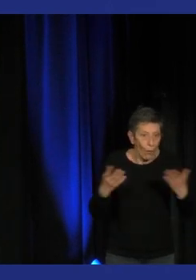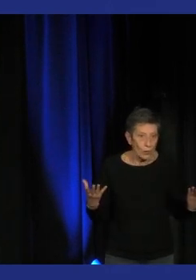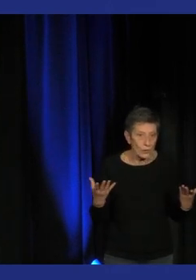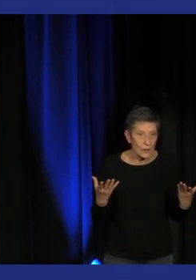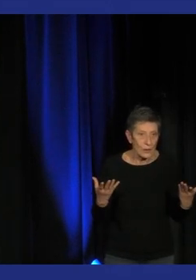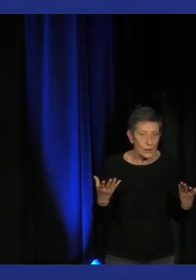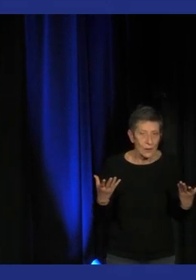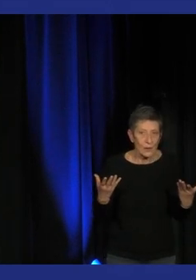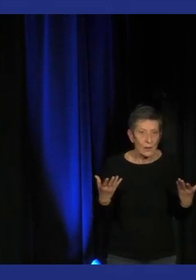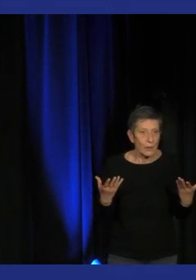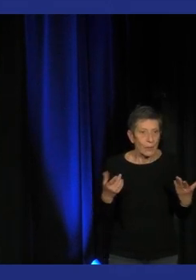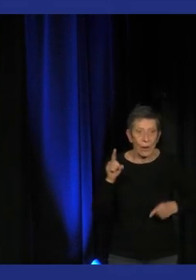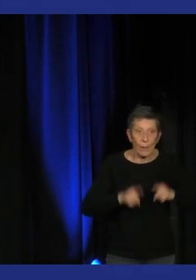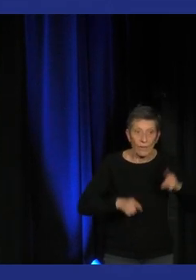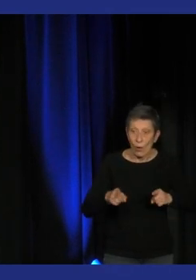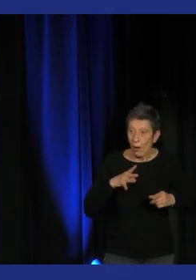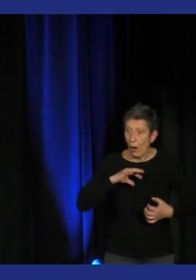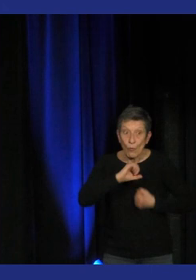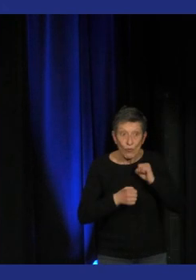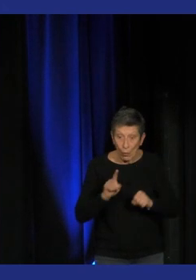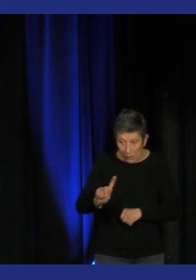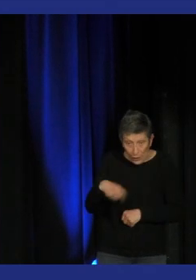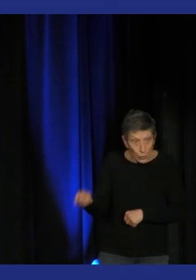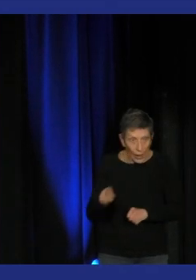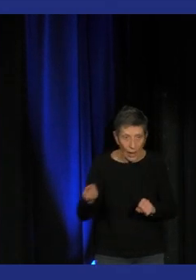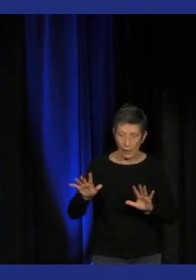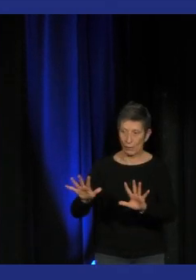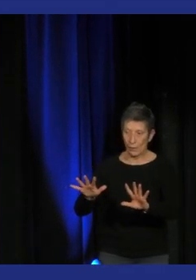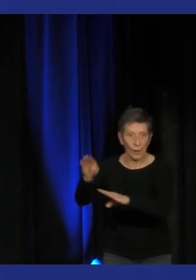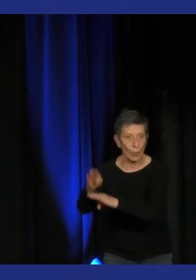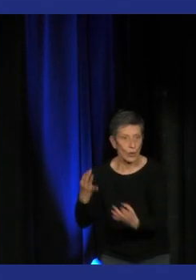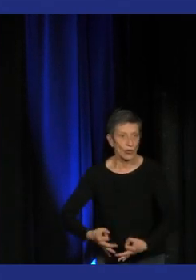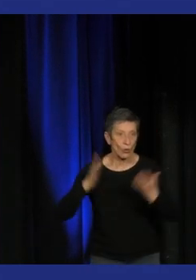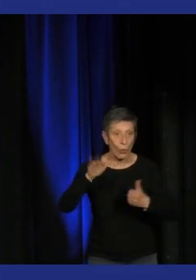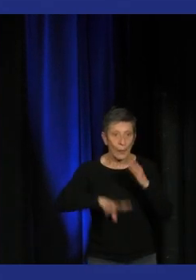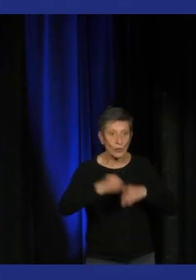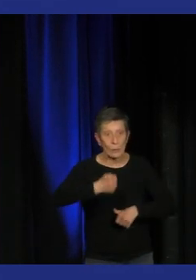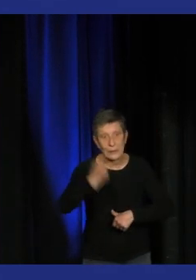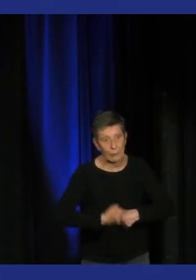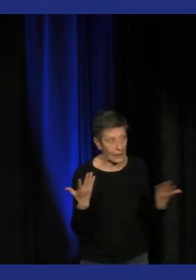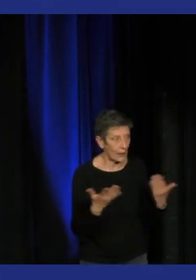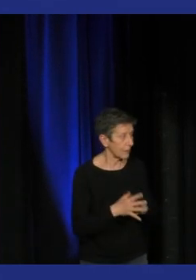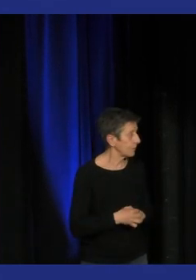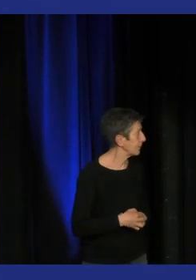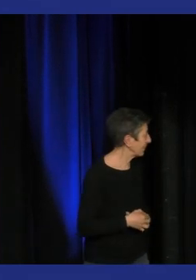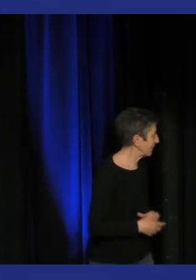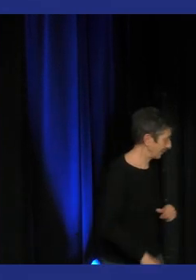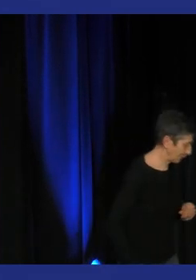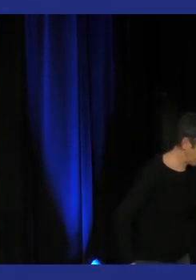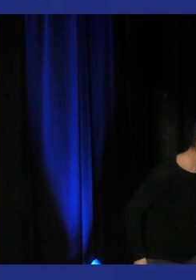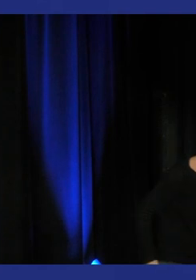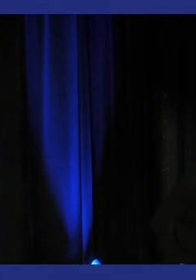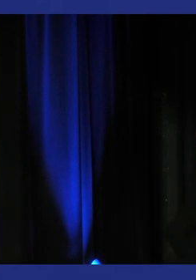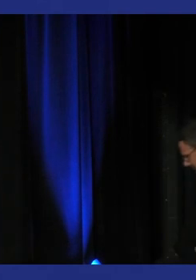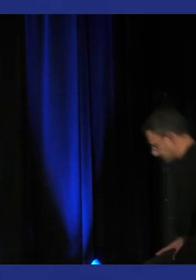par rapport à des mouvements qui pourraient être naturels pour elle. Et alors je voulais rebondir aussi sur l'idée de liminalité,